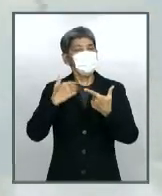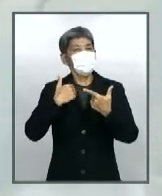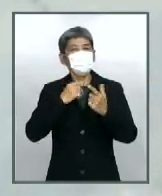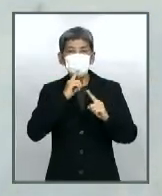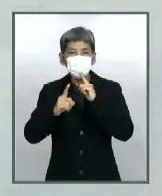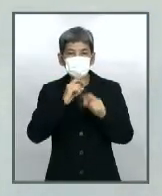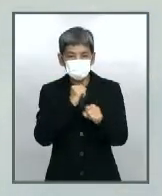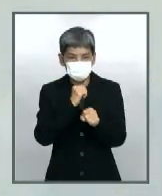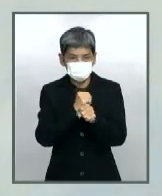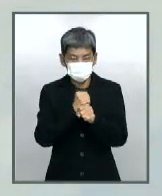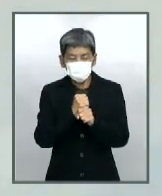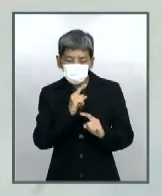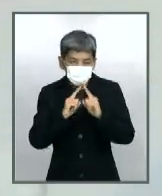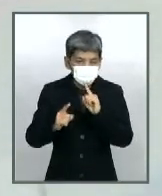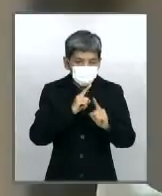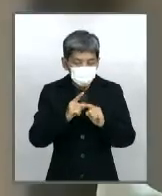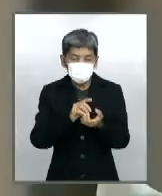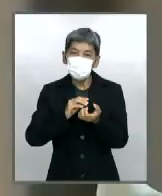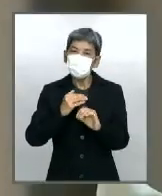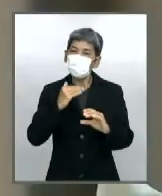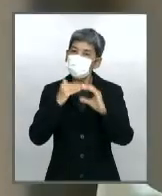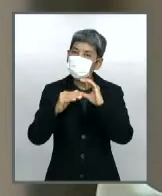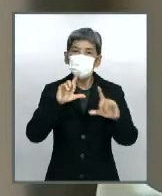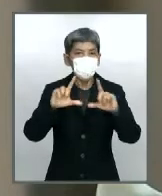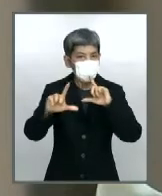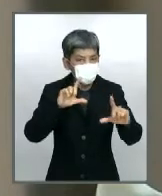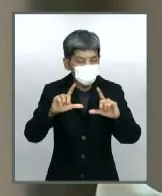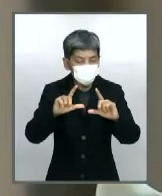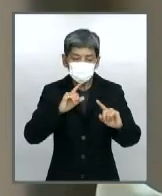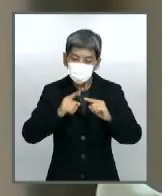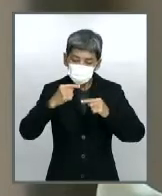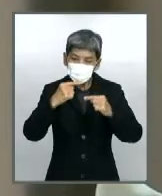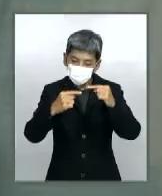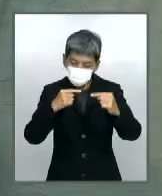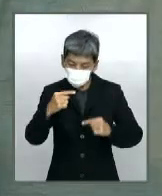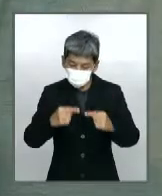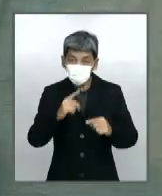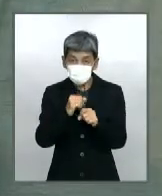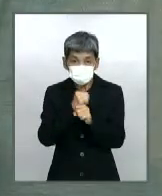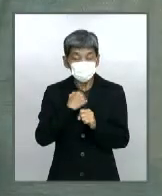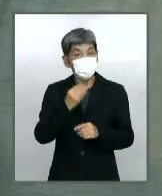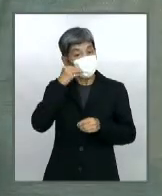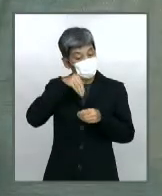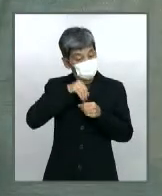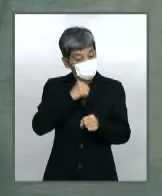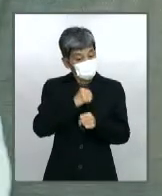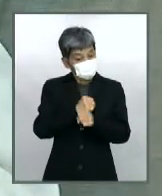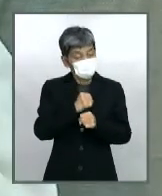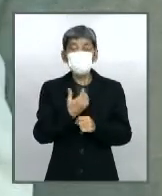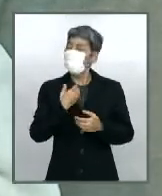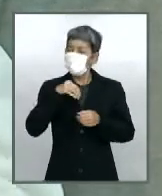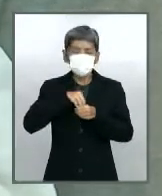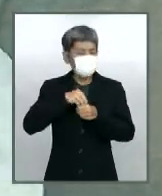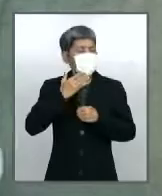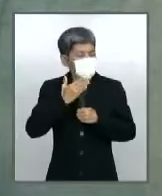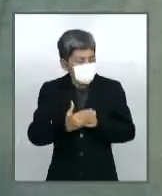างทีคุยงานกับเพื่อนประสานงานกันก็ส่ง LINE ส่งแชทส่งอะไรแบบเนี้ยหมายความว่า work from home มัน